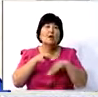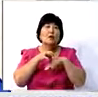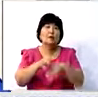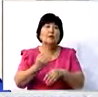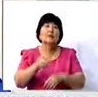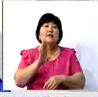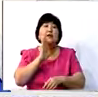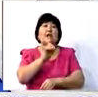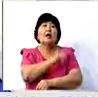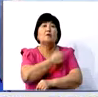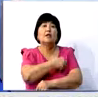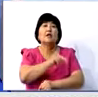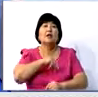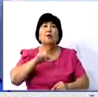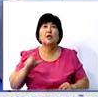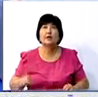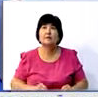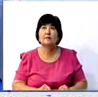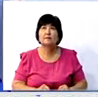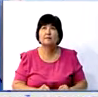сопровождаются медработником.